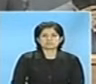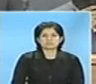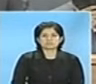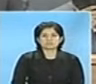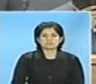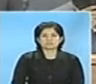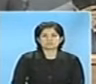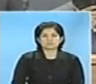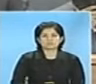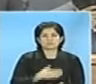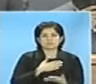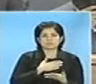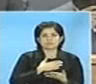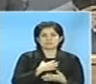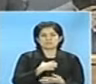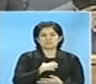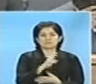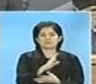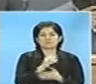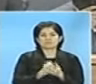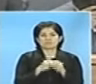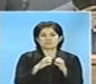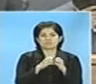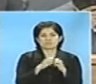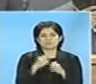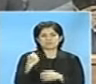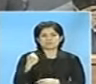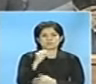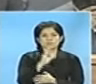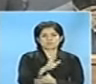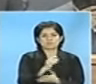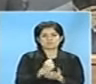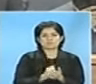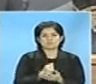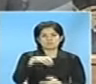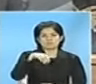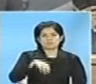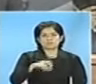ก้าวล่วงอำนาจของศาลรัฐธรรมนูญครับ